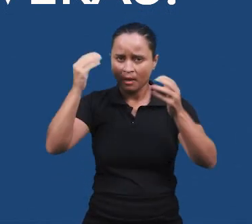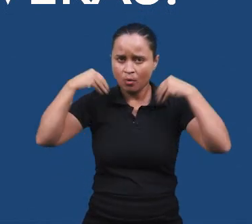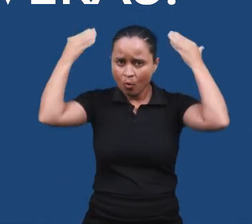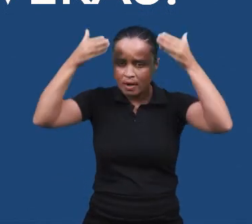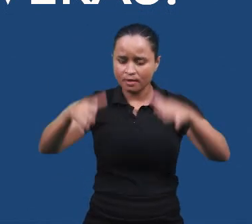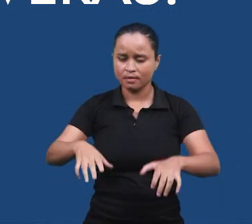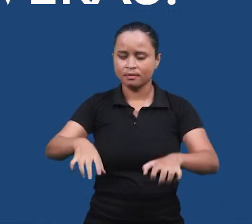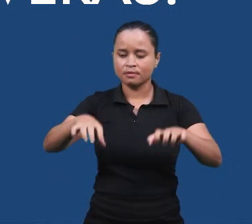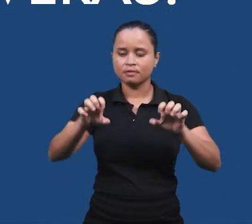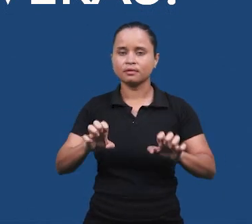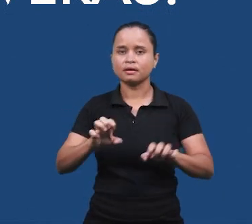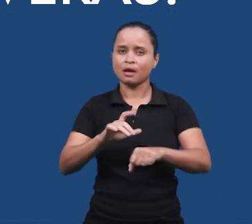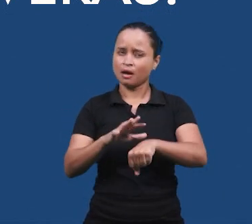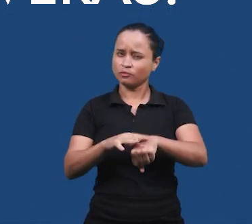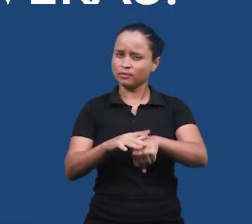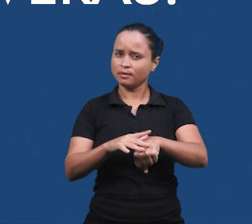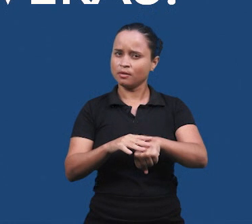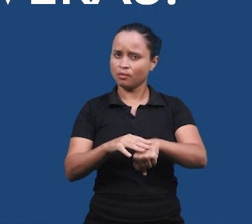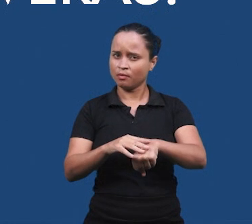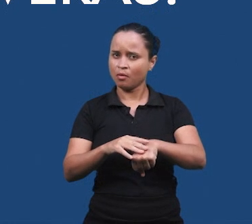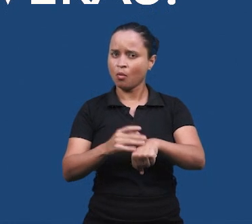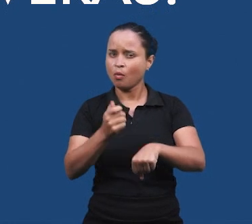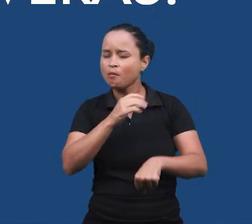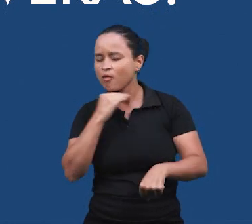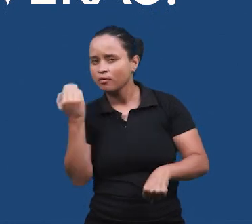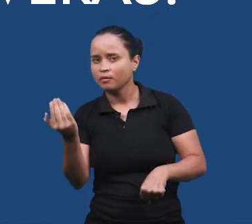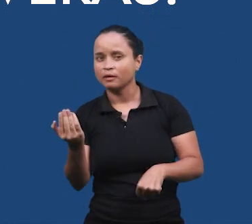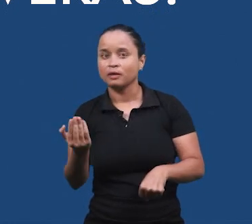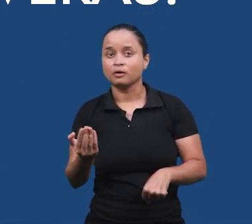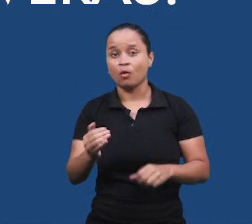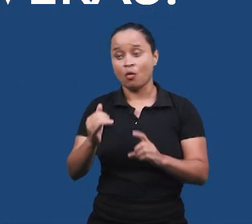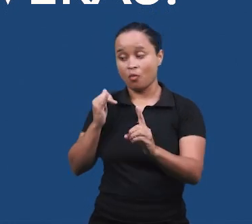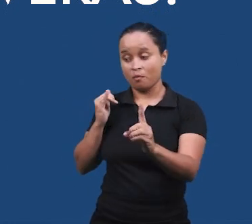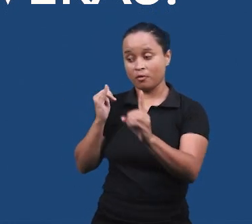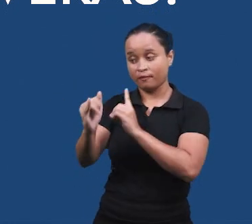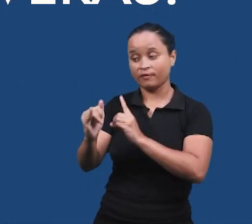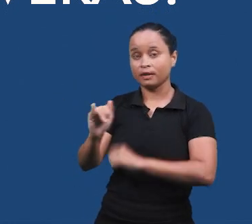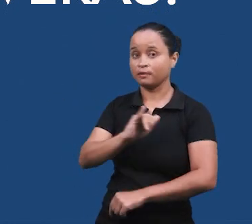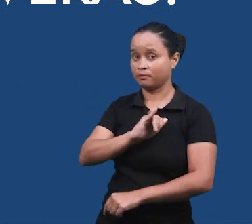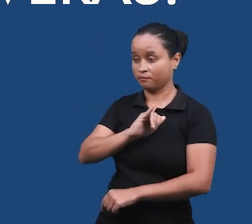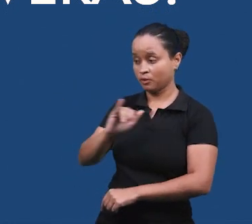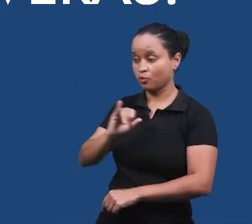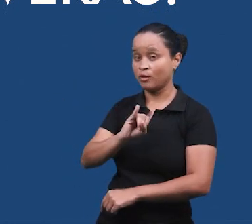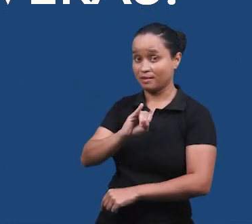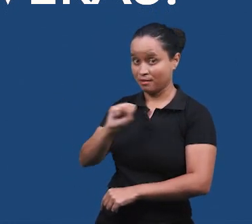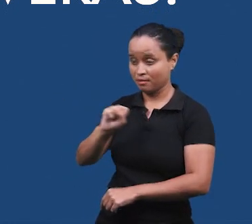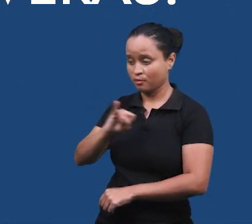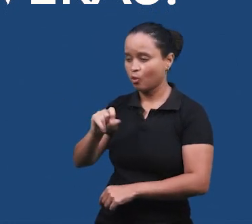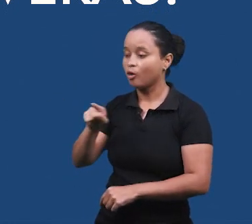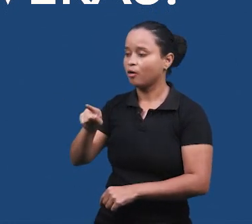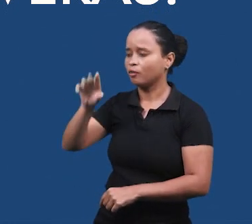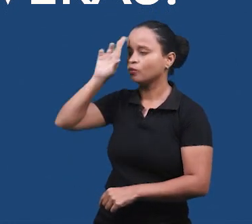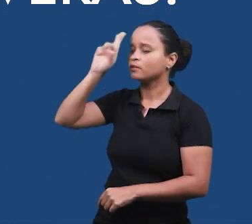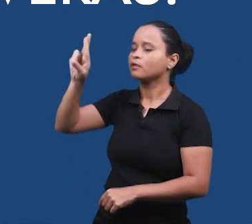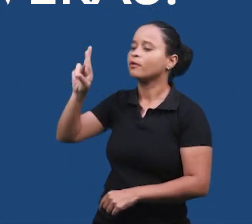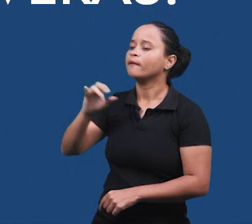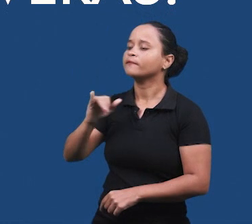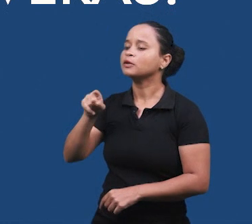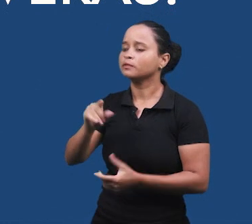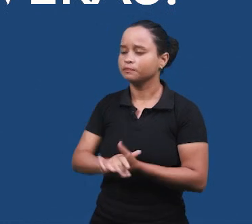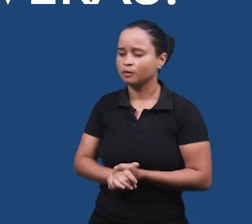à mort, et le prophète Ésaïe, fils d'Amos, est venu vers lui. Il lui a dit: ainsi dit le